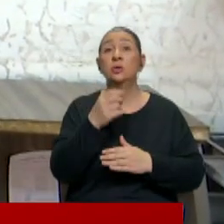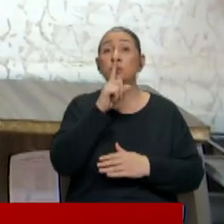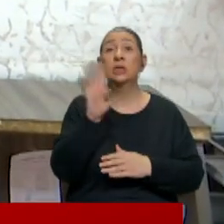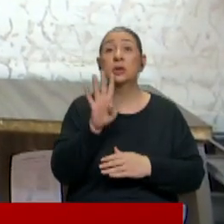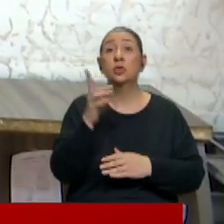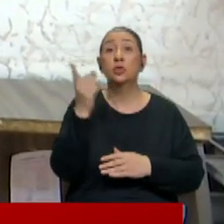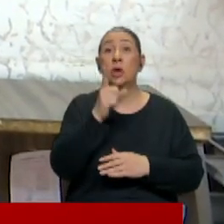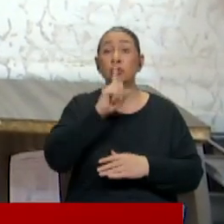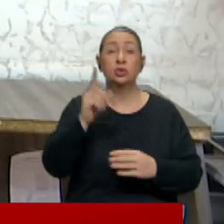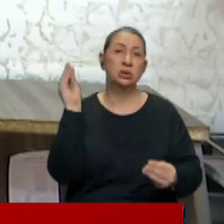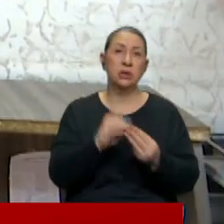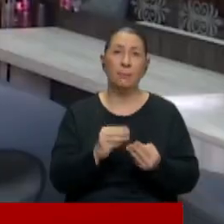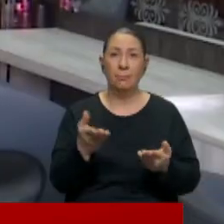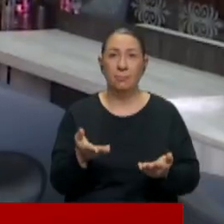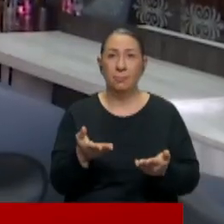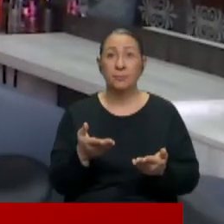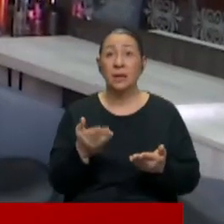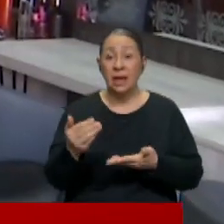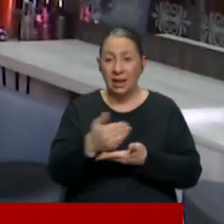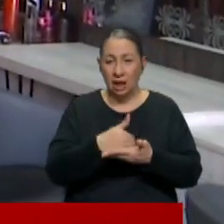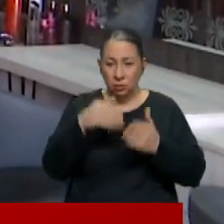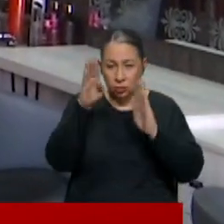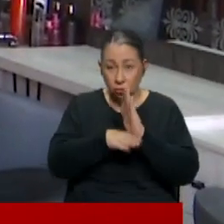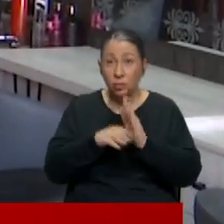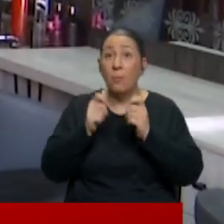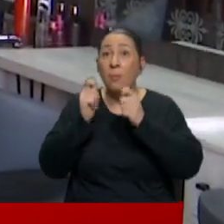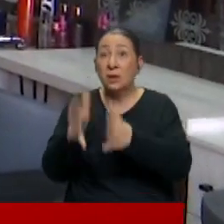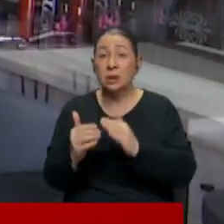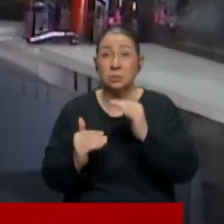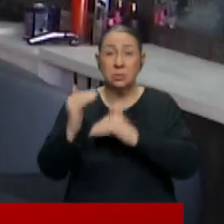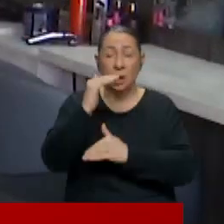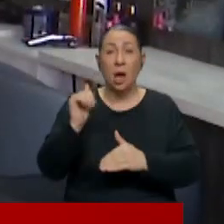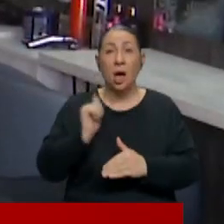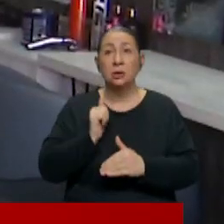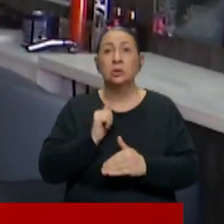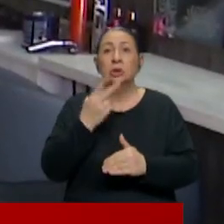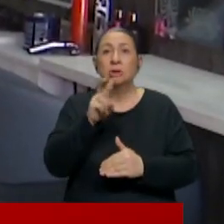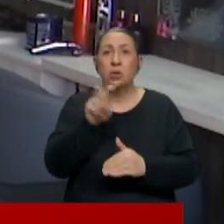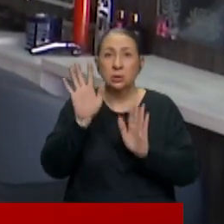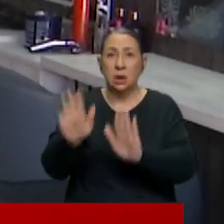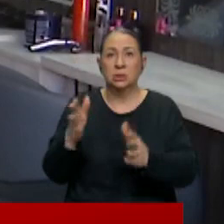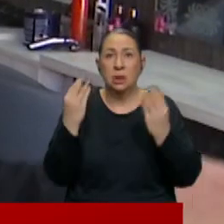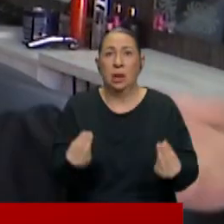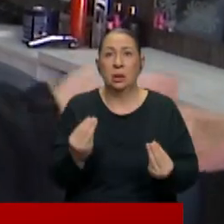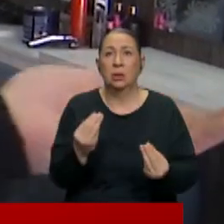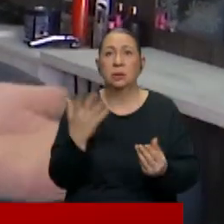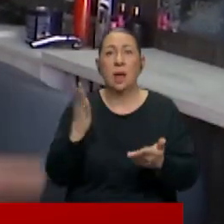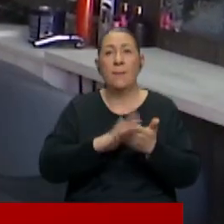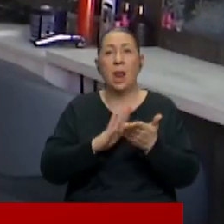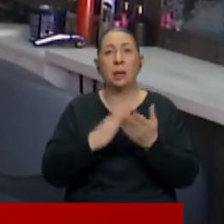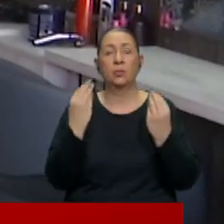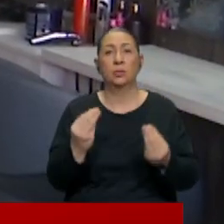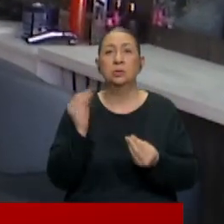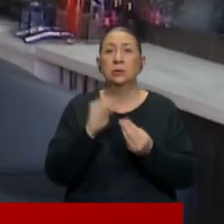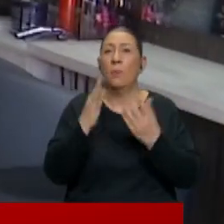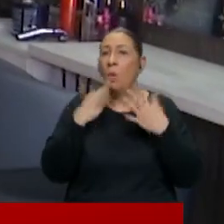140. %100 zam geldi faturalara. Gelir düştü, gider daha fazla arttı. Yani asgari ücret keşke 2800'de kalsaydı. O zaman daha bereketliydi. Yani